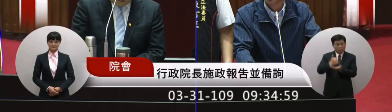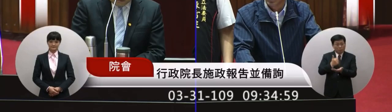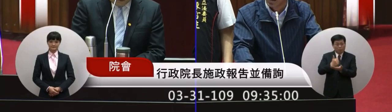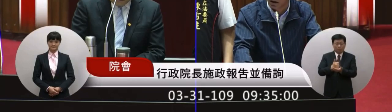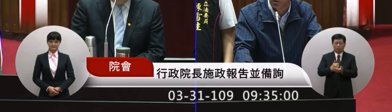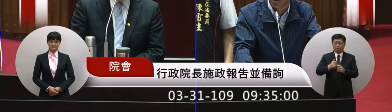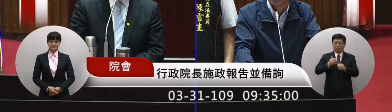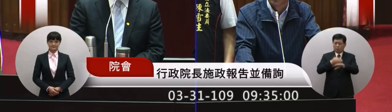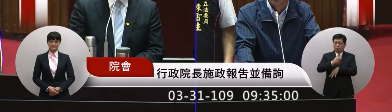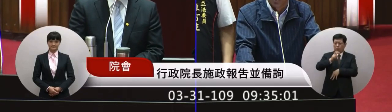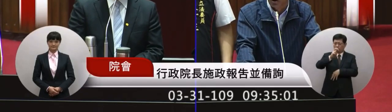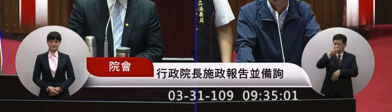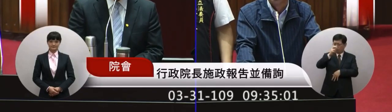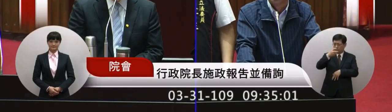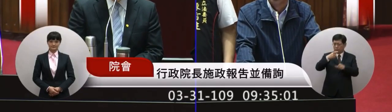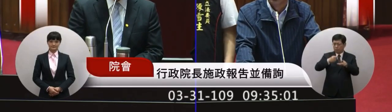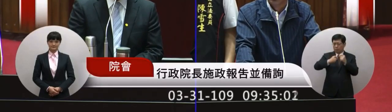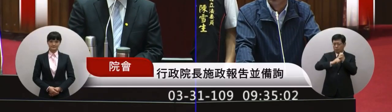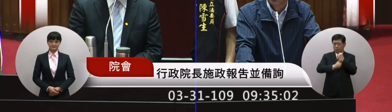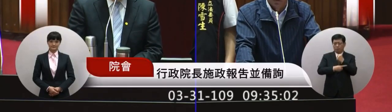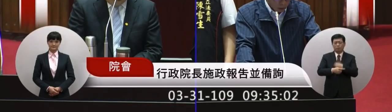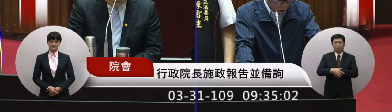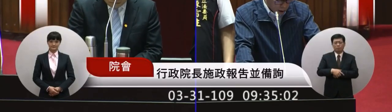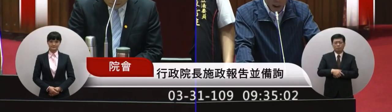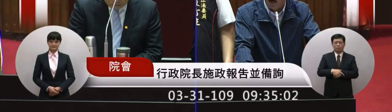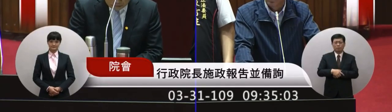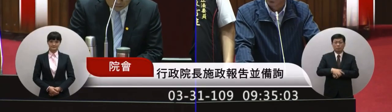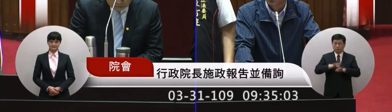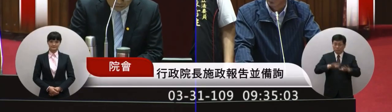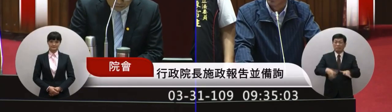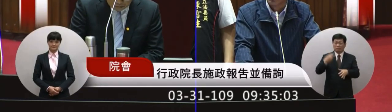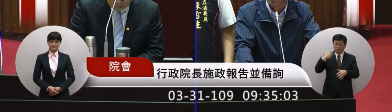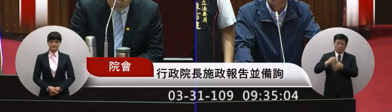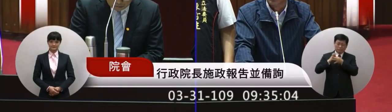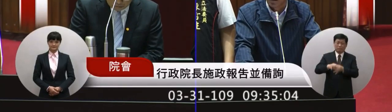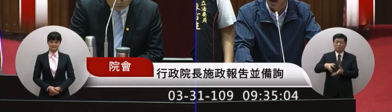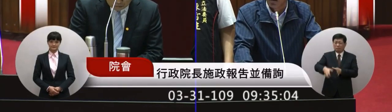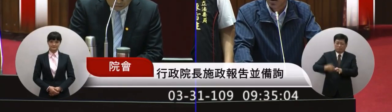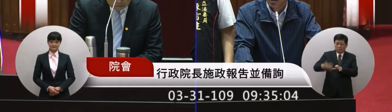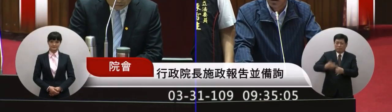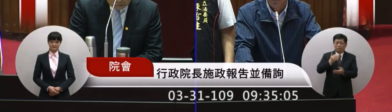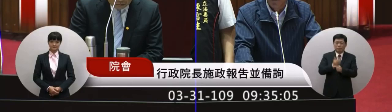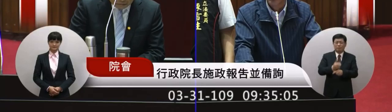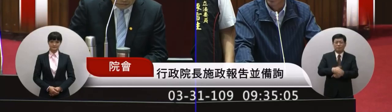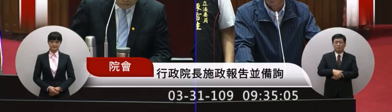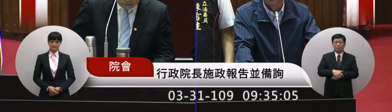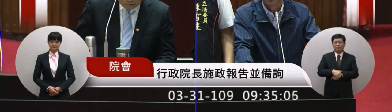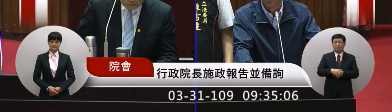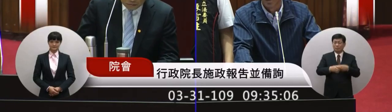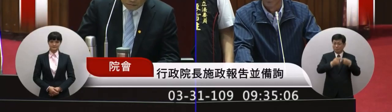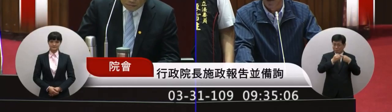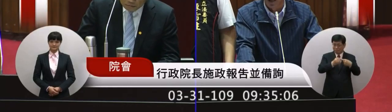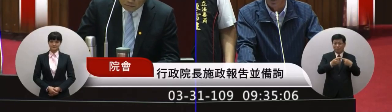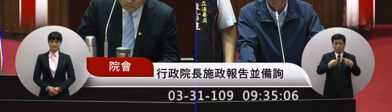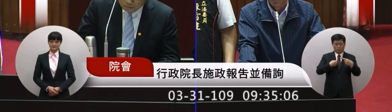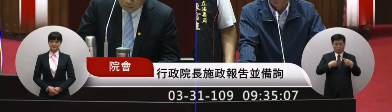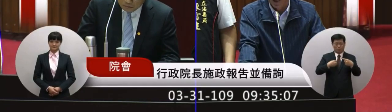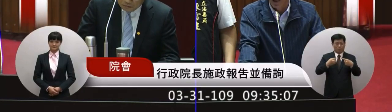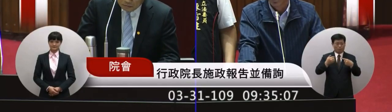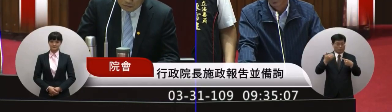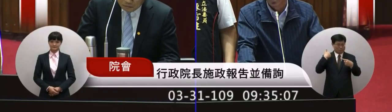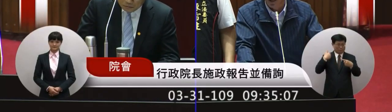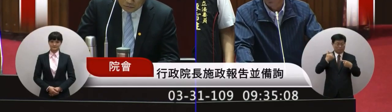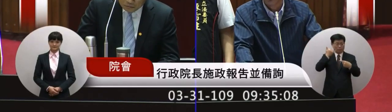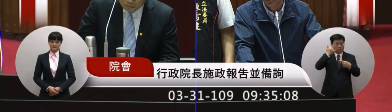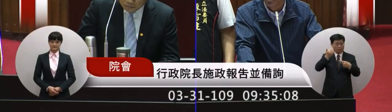超过20万公尺，现在还继续在打捞。一方面啊，我们把